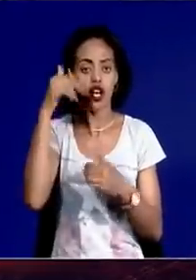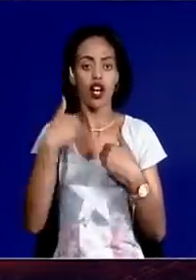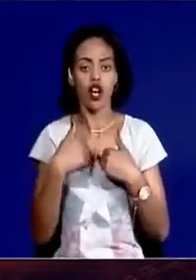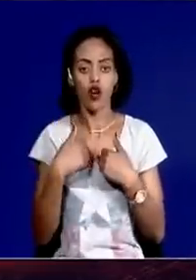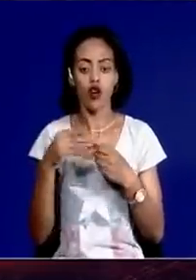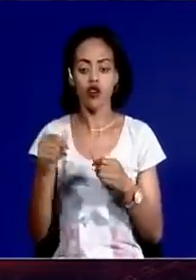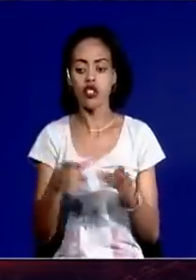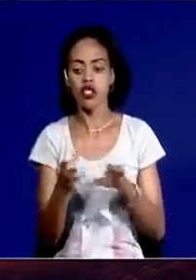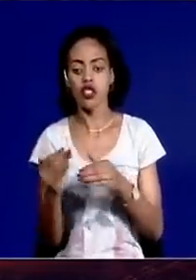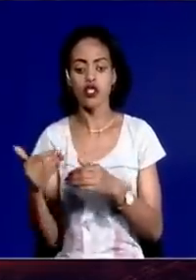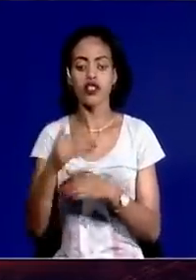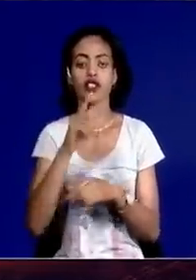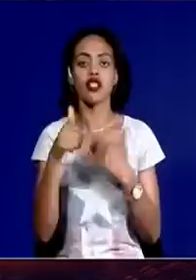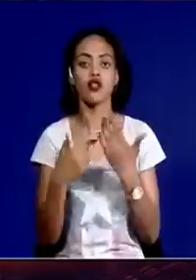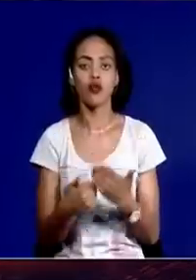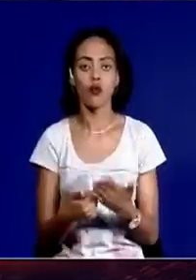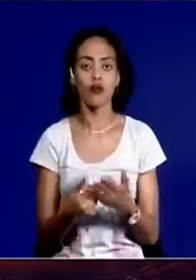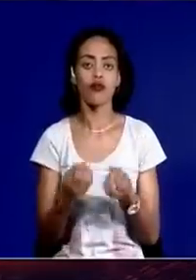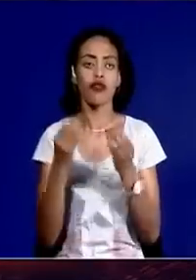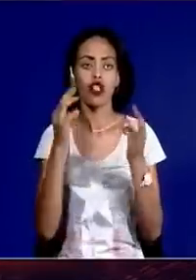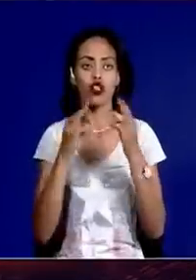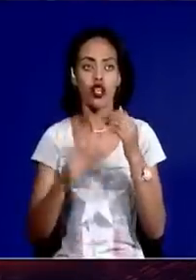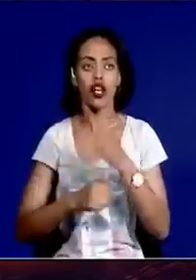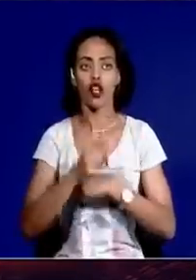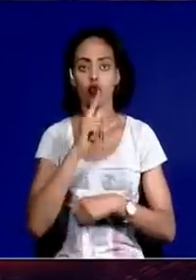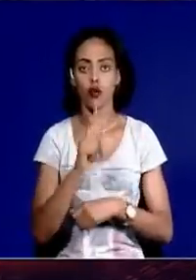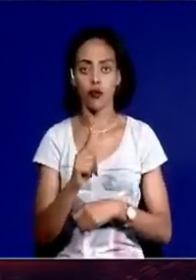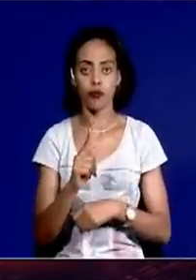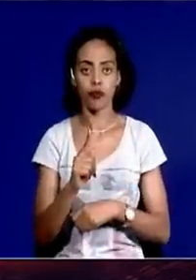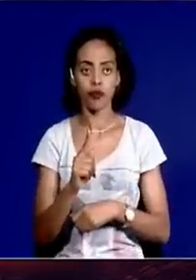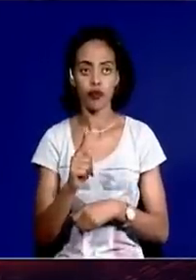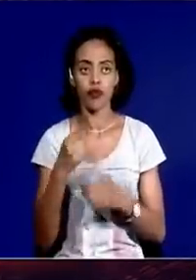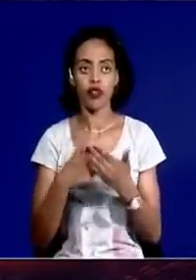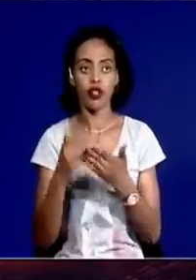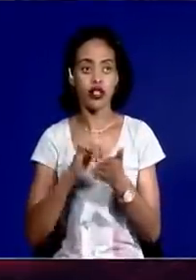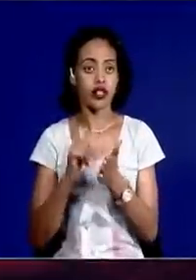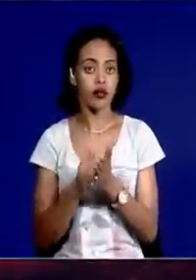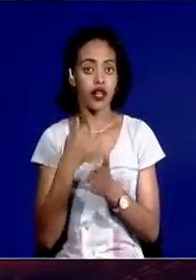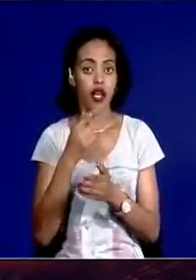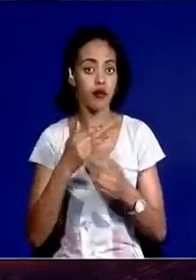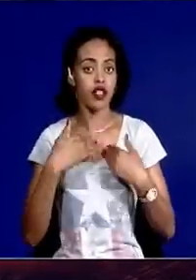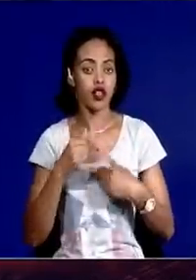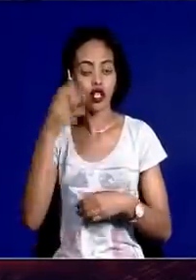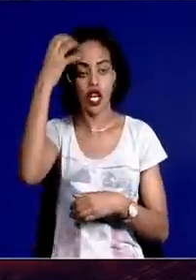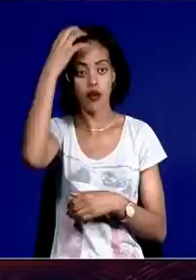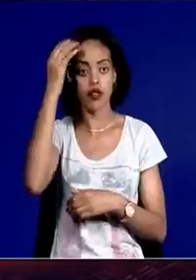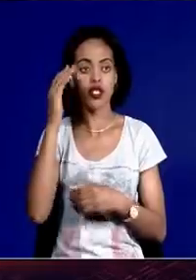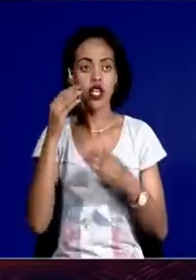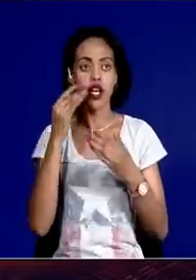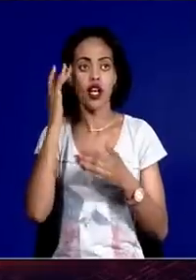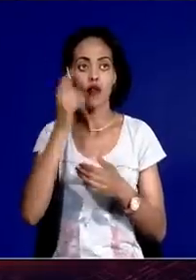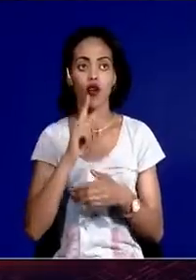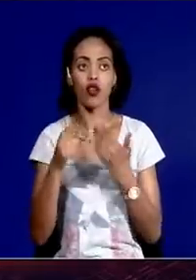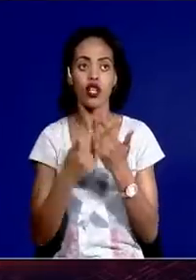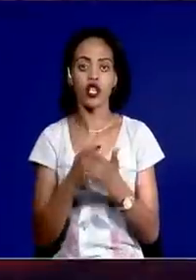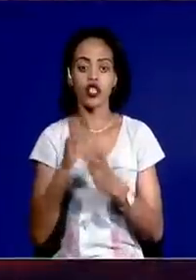ስለ ትምፅ ዛ ጋሪ ድማ ያው ክንደይ ሽግራት የጋጥም ማለት እዩ ምግጫ ይመፅ እዩ ዝግ ድማ ናምን ሕመቂ ናይ መንግስቲ ሕመቂ እዩ ምክንያቱ